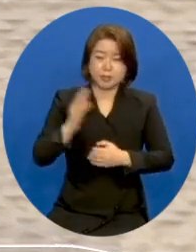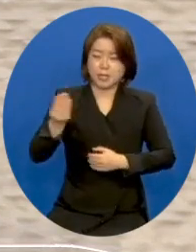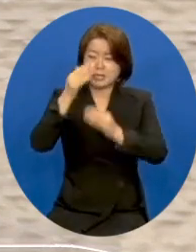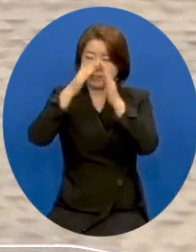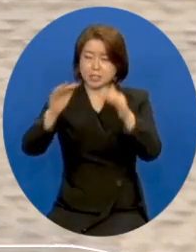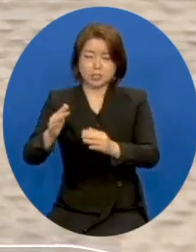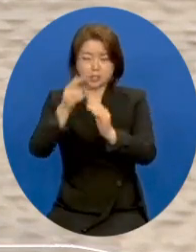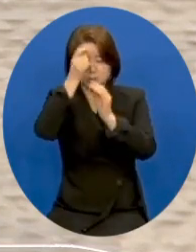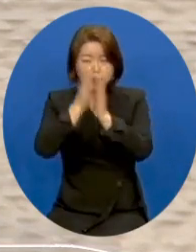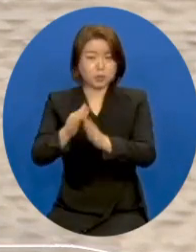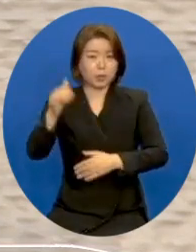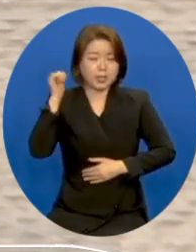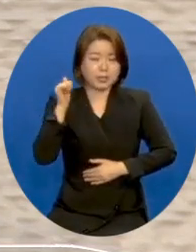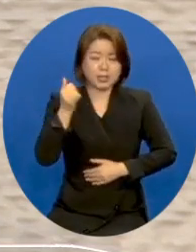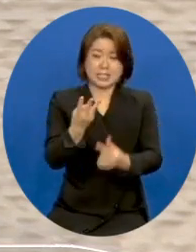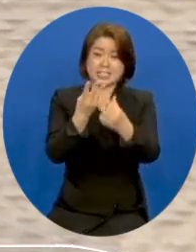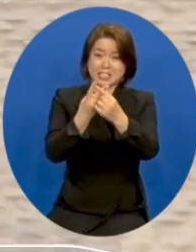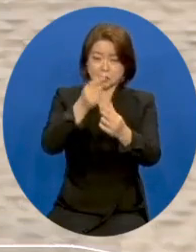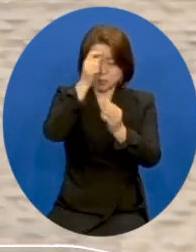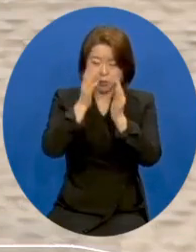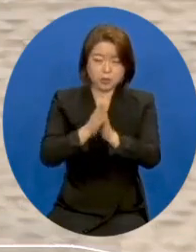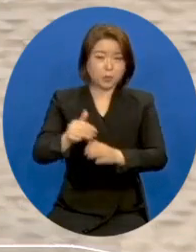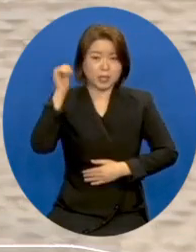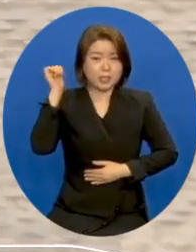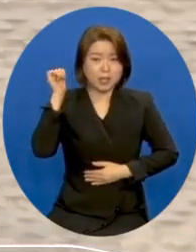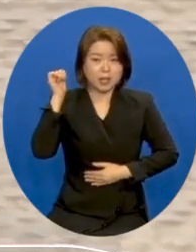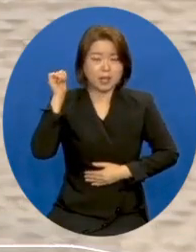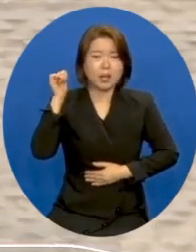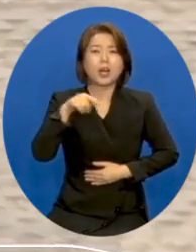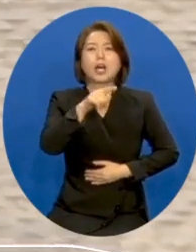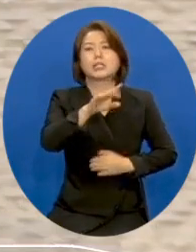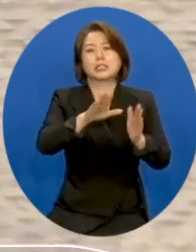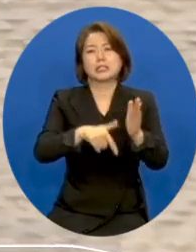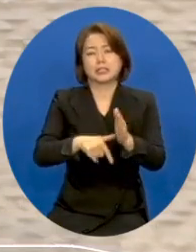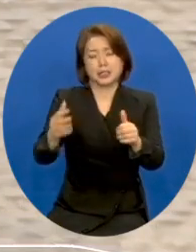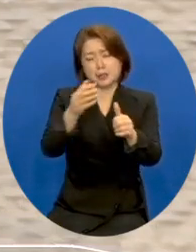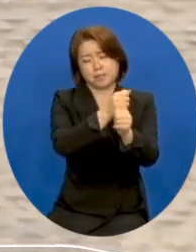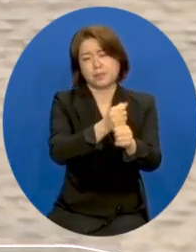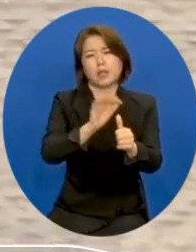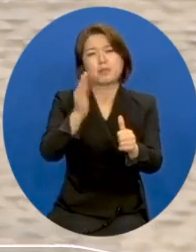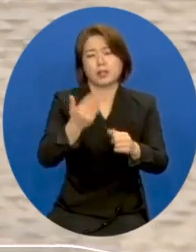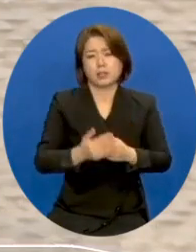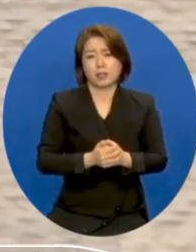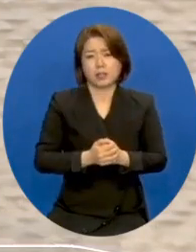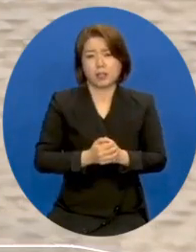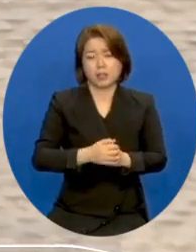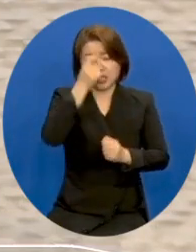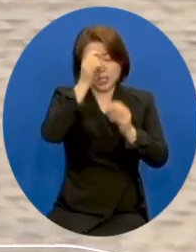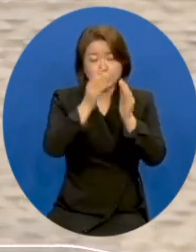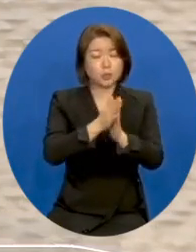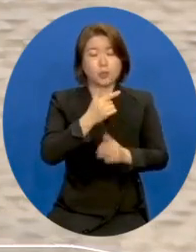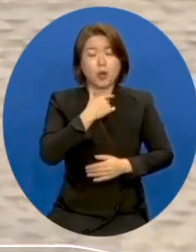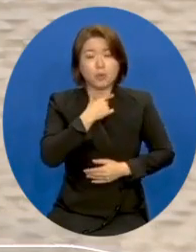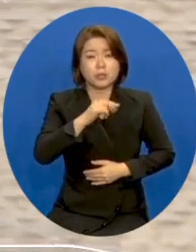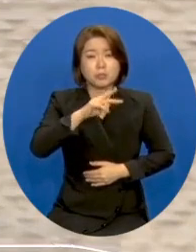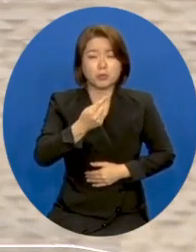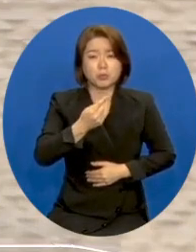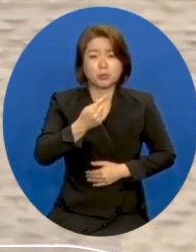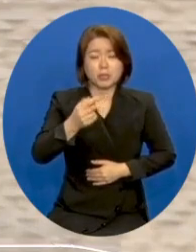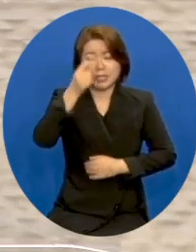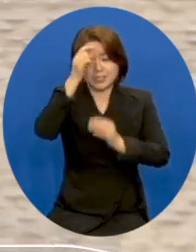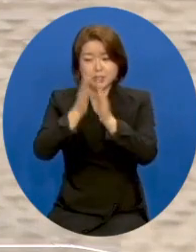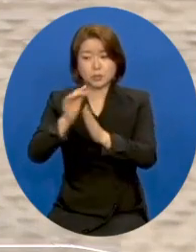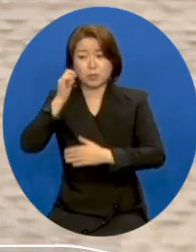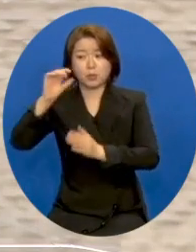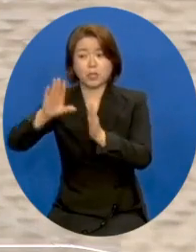기도하자, 삼겹줄 기도를 하자, 여러분 이때를 붙잡으셔야 됩니다. 기도하고 싶어도 기도할 수 없을 때가